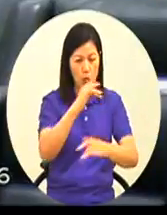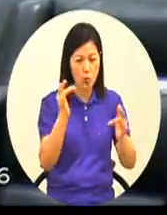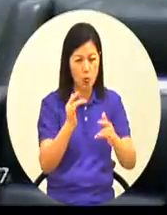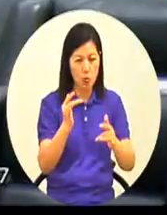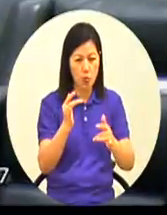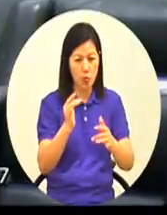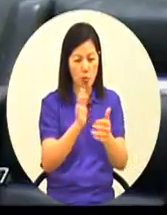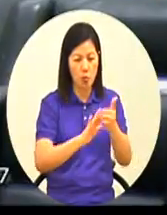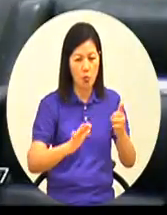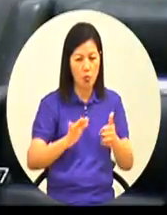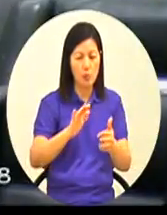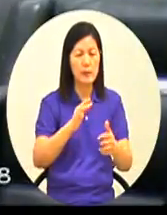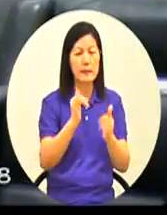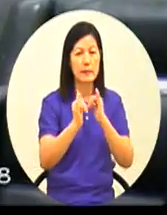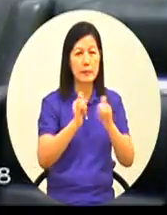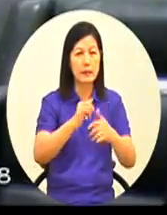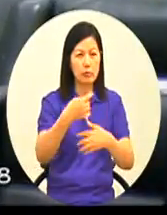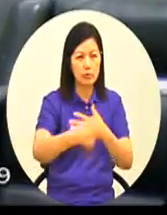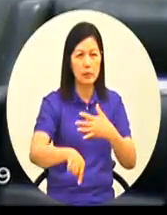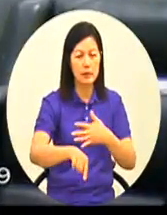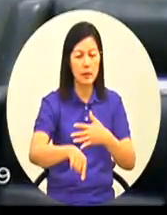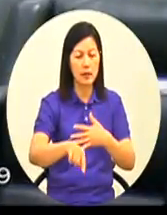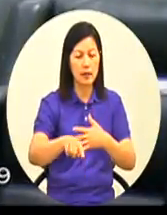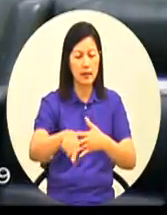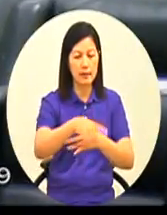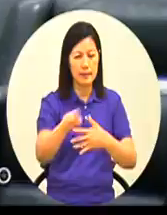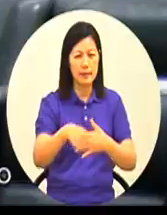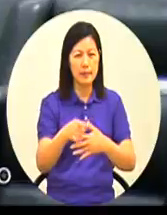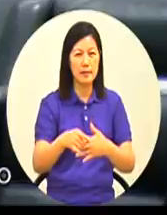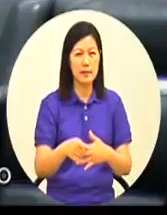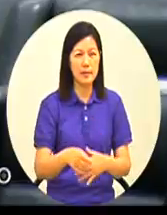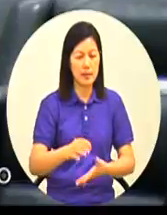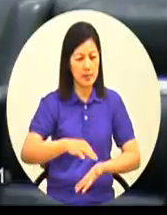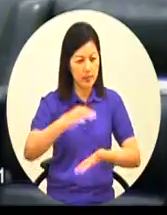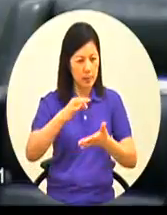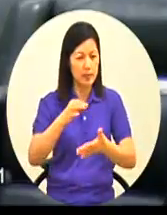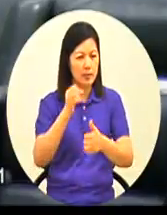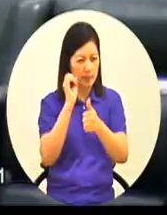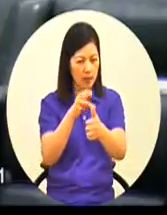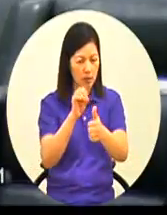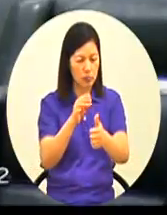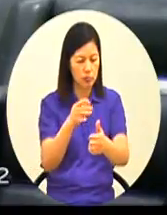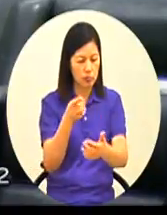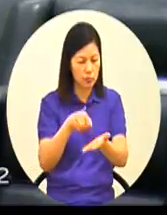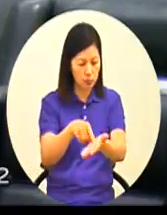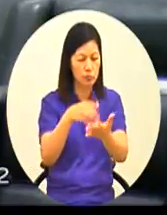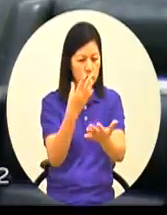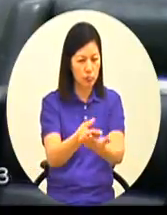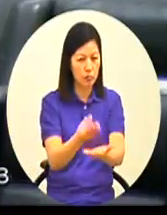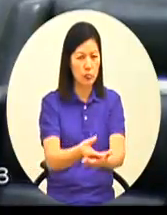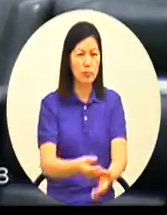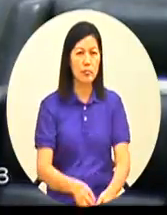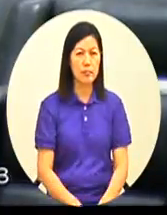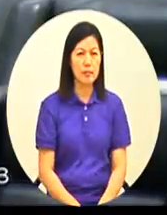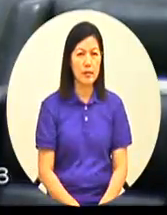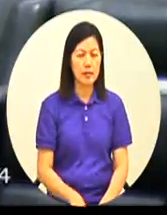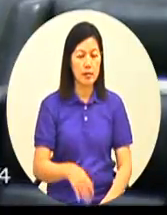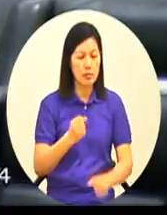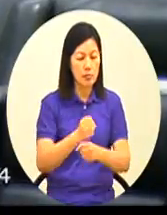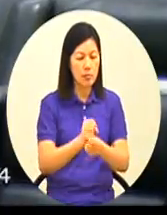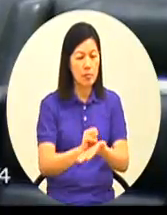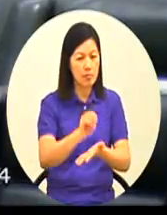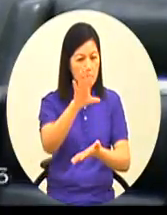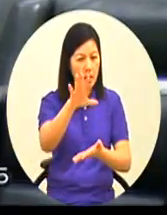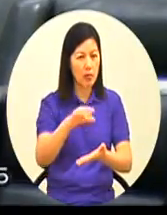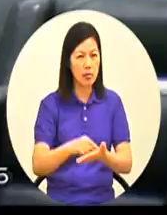受伤等等，那这些都应该可以提出相对应的国赔的案件。那我在我们的业务报告里面看到，